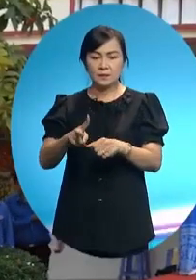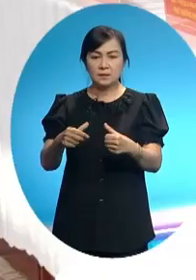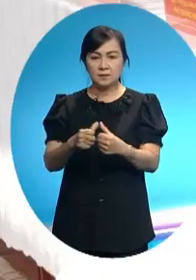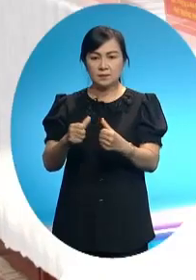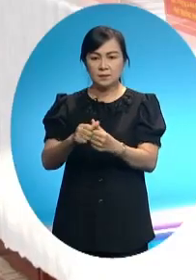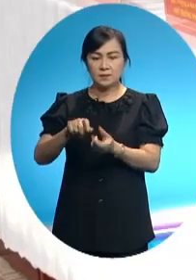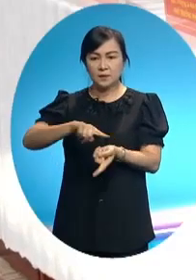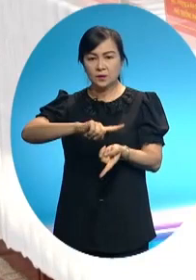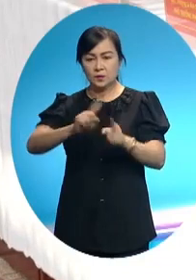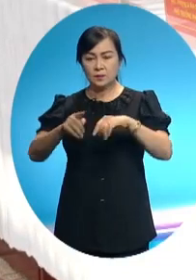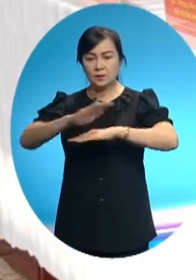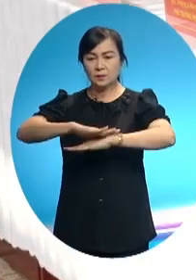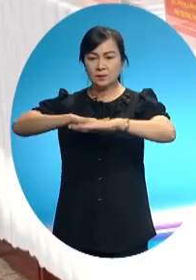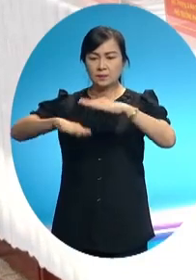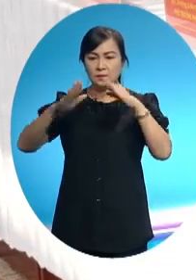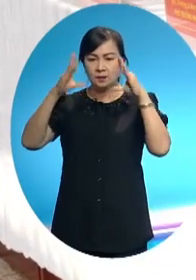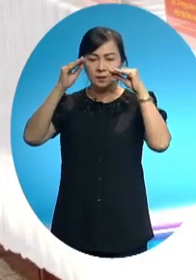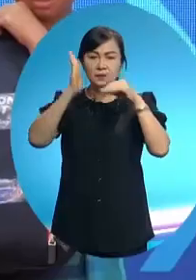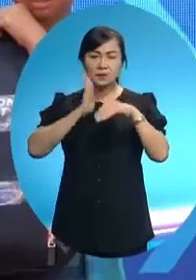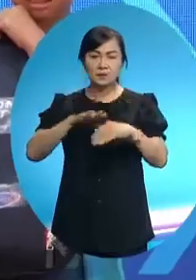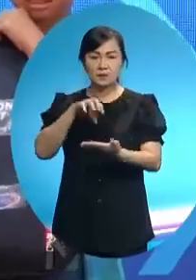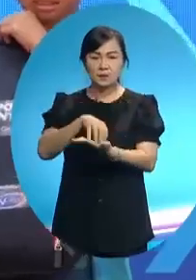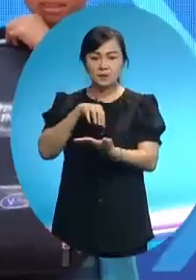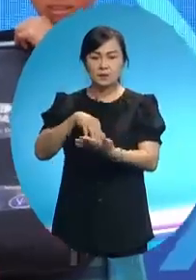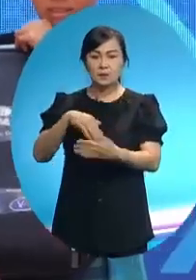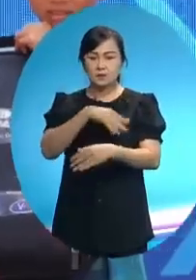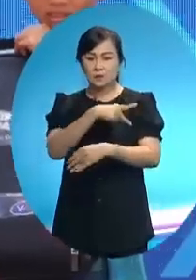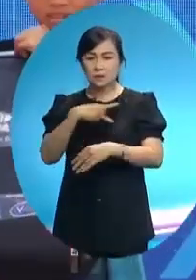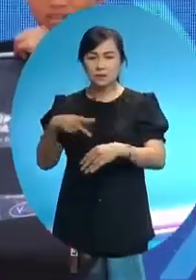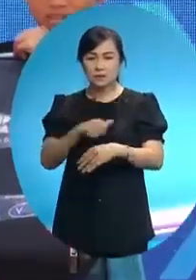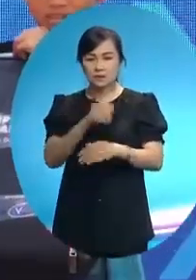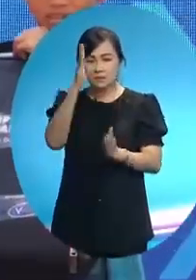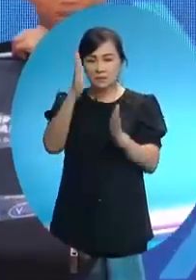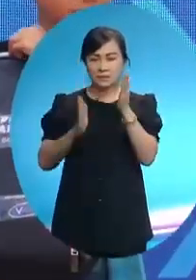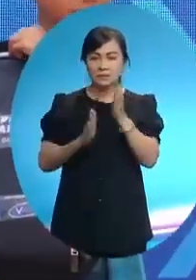đơn vị sẽ góp phần chuyển hóa xây dựng hình ảnh đẹp của địa phương trong lòng du khách và người dân thành phố